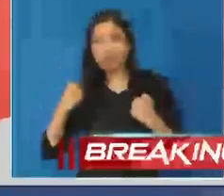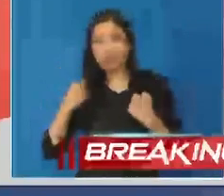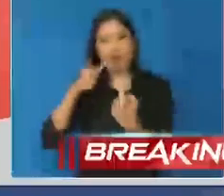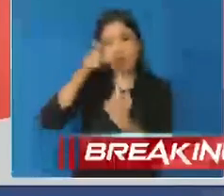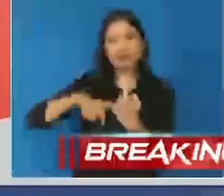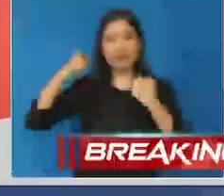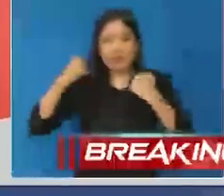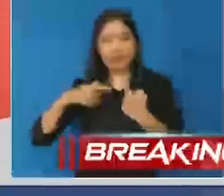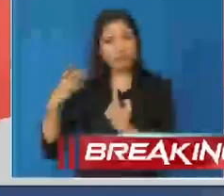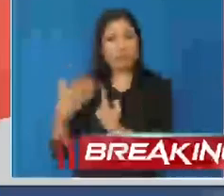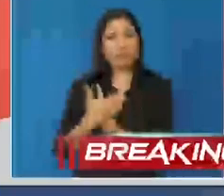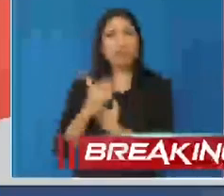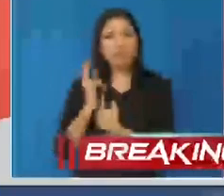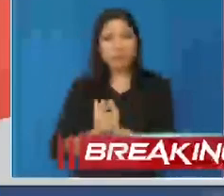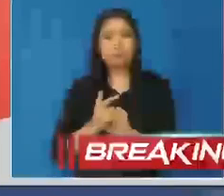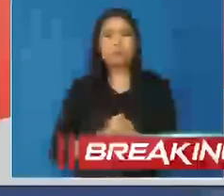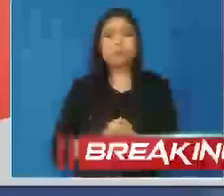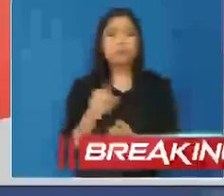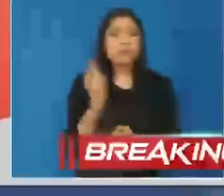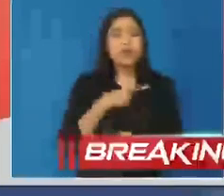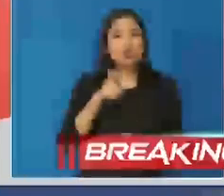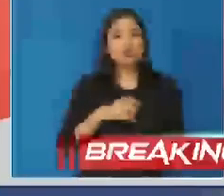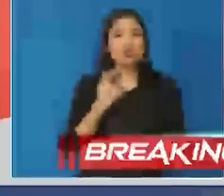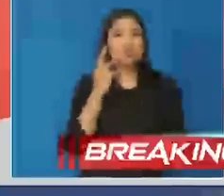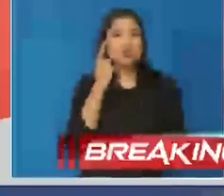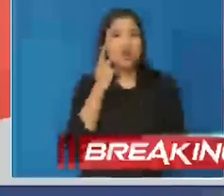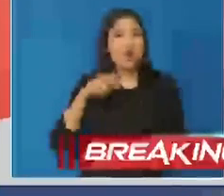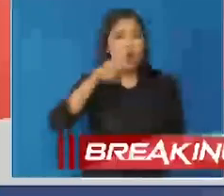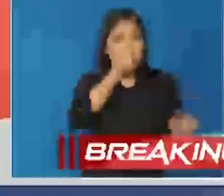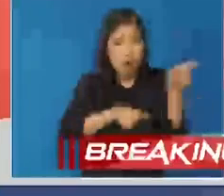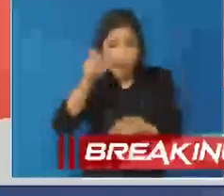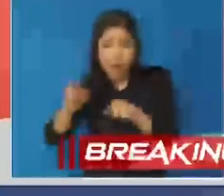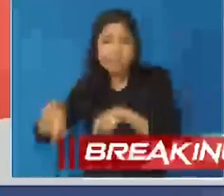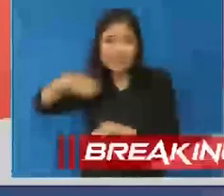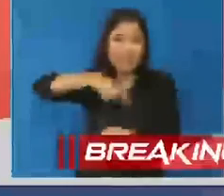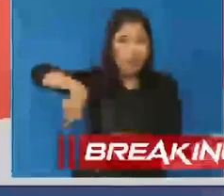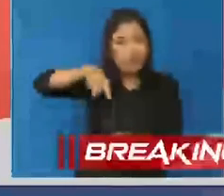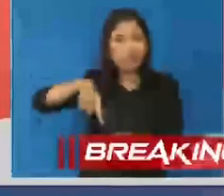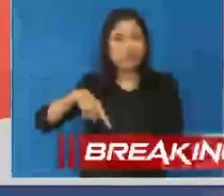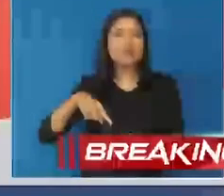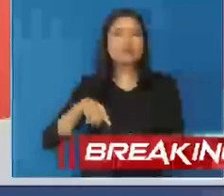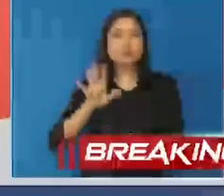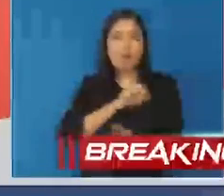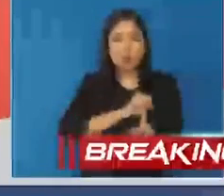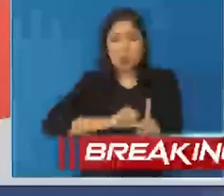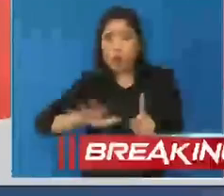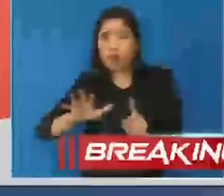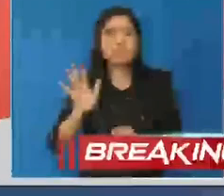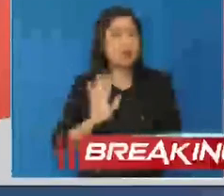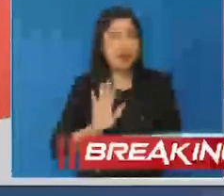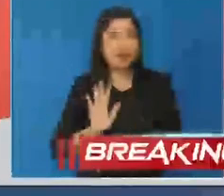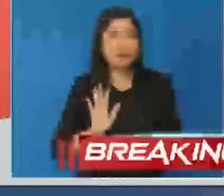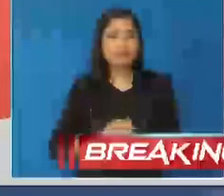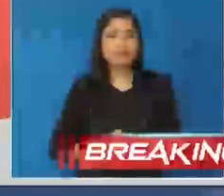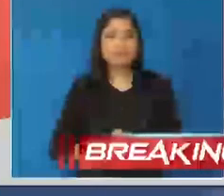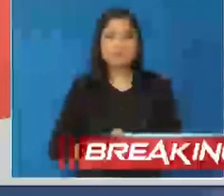kita harus menjaga orang disekitar kita Jangan sampai sakit tertular oleh kita yang sakit Oleh karena itu